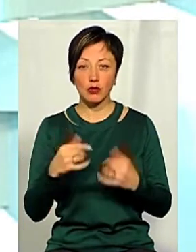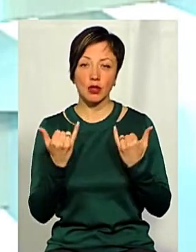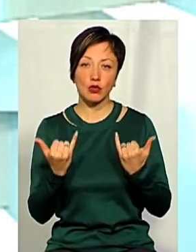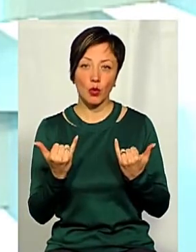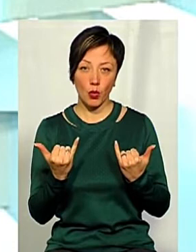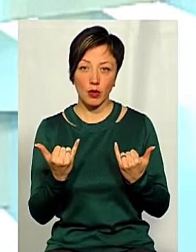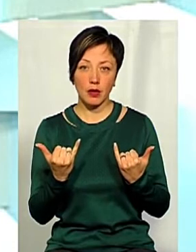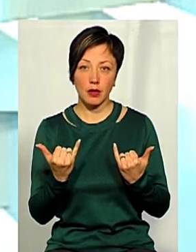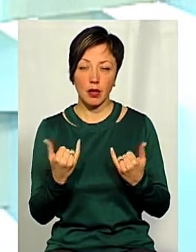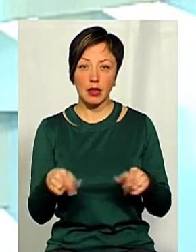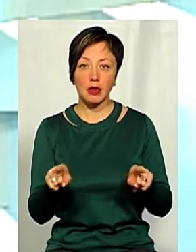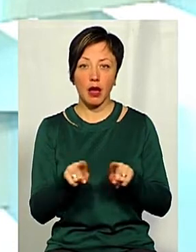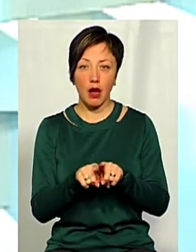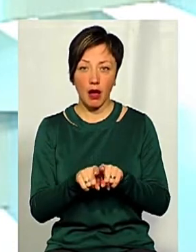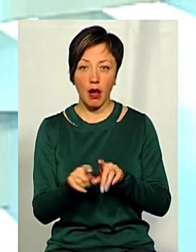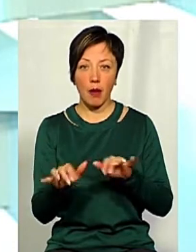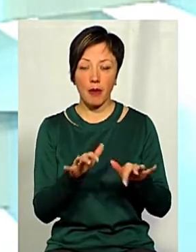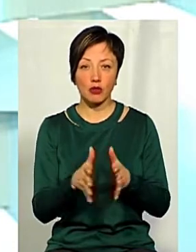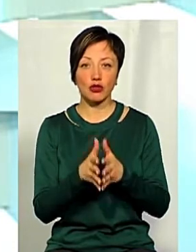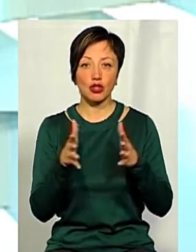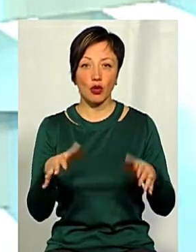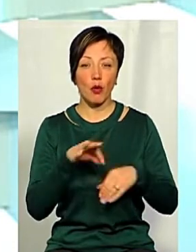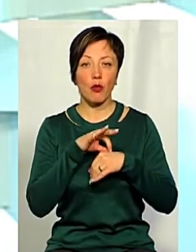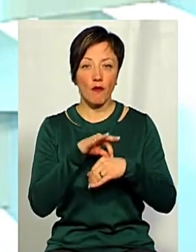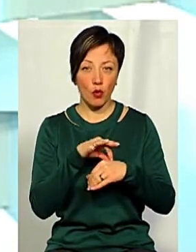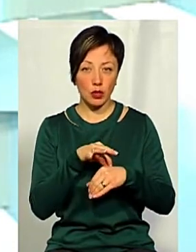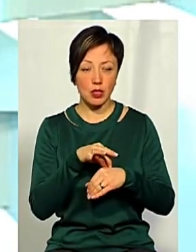сьогодні така от кампанія широко проводиться,